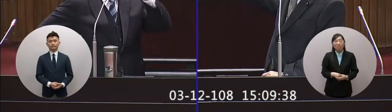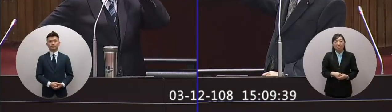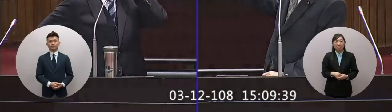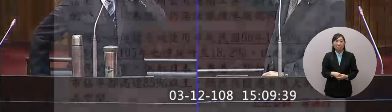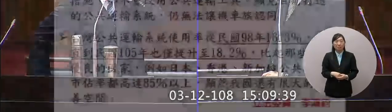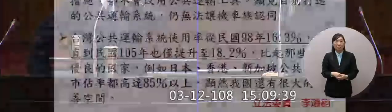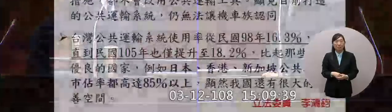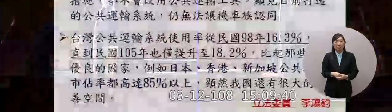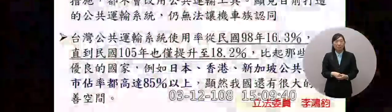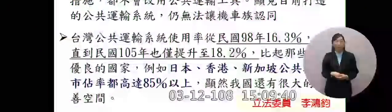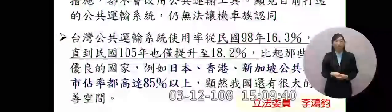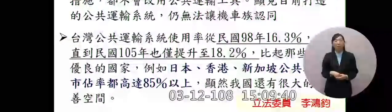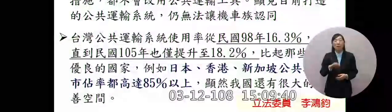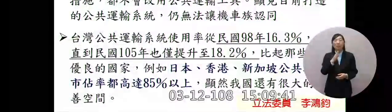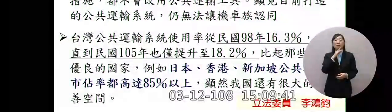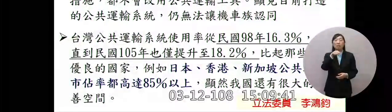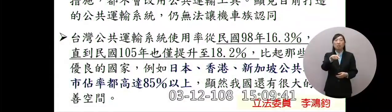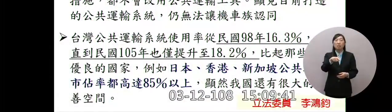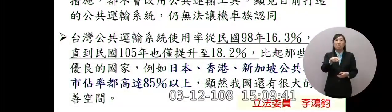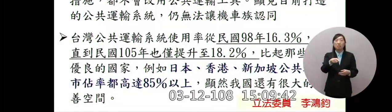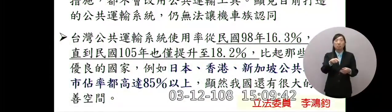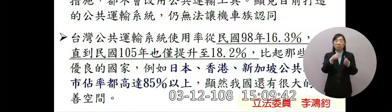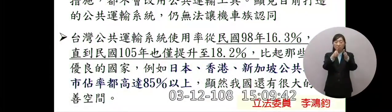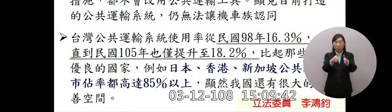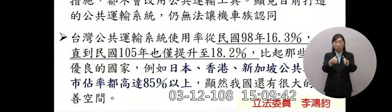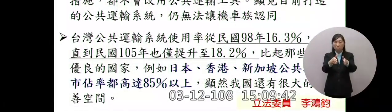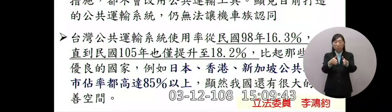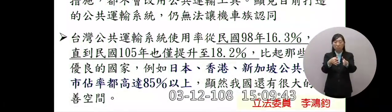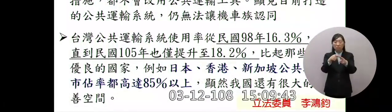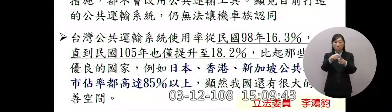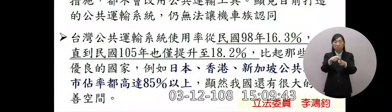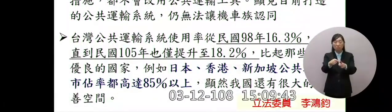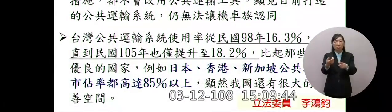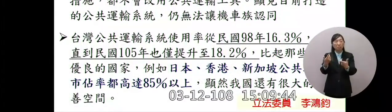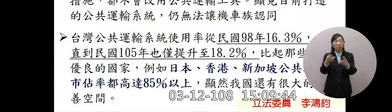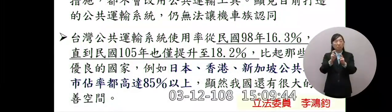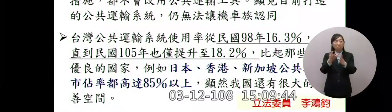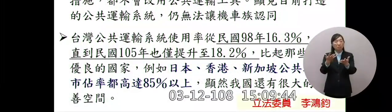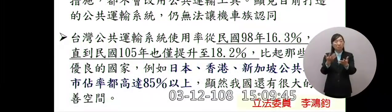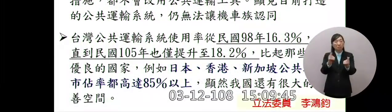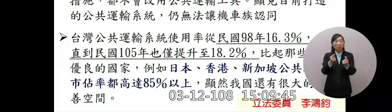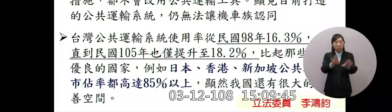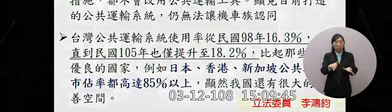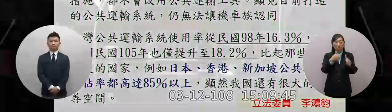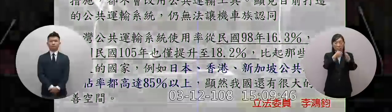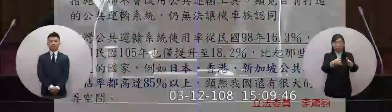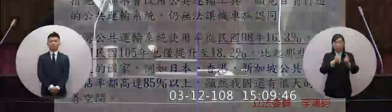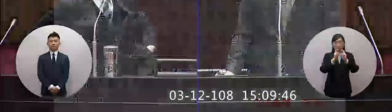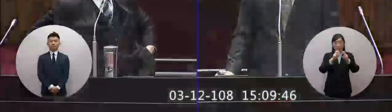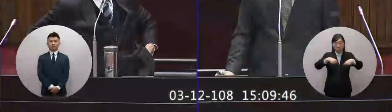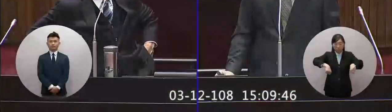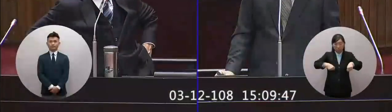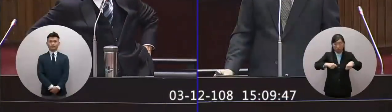的要如何来加强的时候，我们交通部的针对机车的使用族，我们机车将近